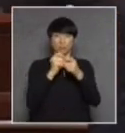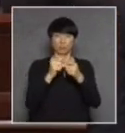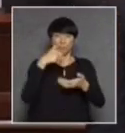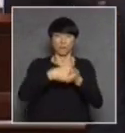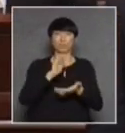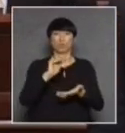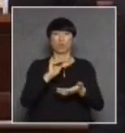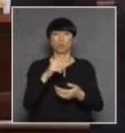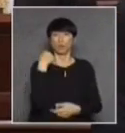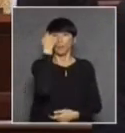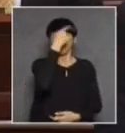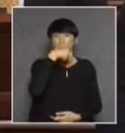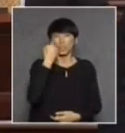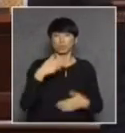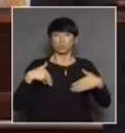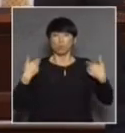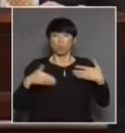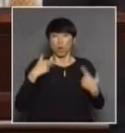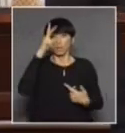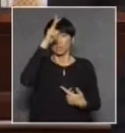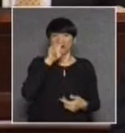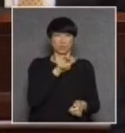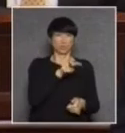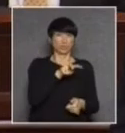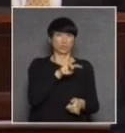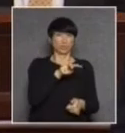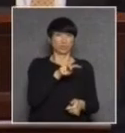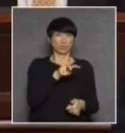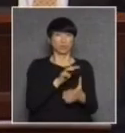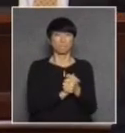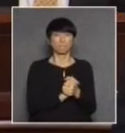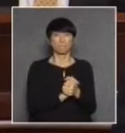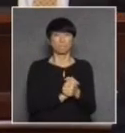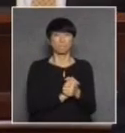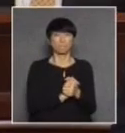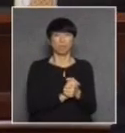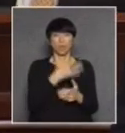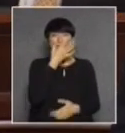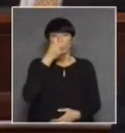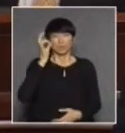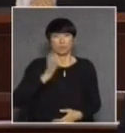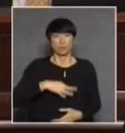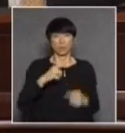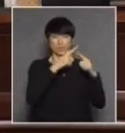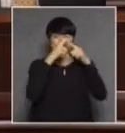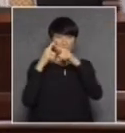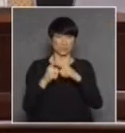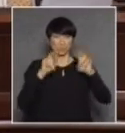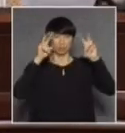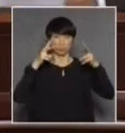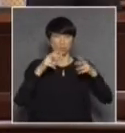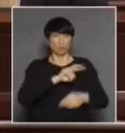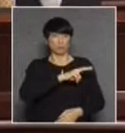度玩政治呢？邊個喺度犧牲有關民生嘅項目嚟到做政